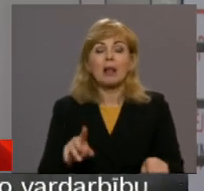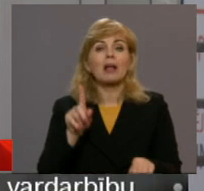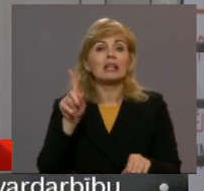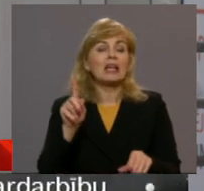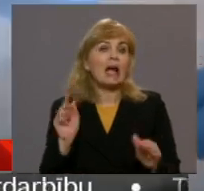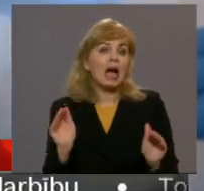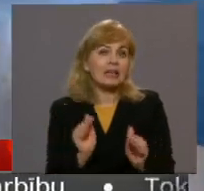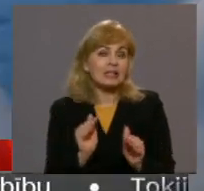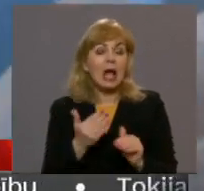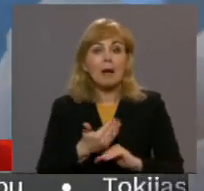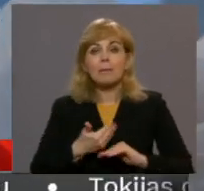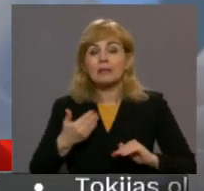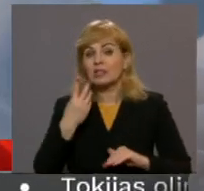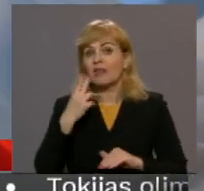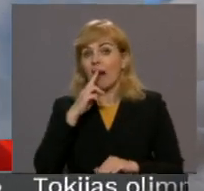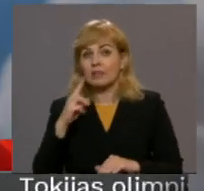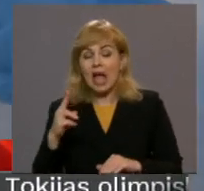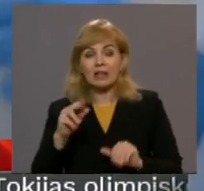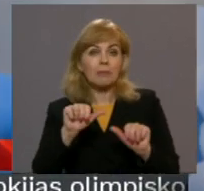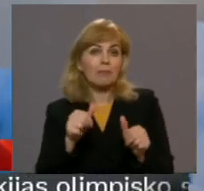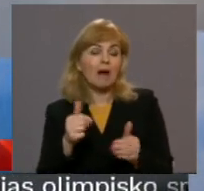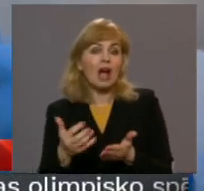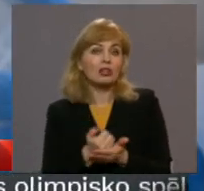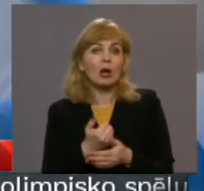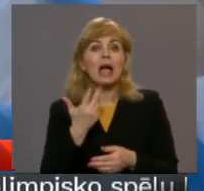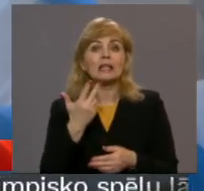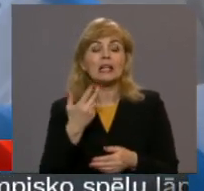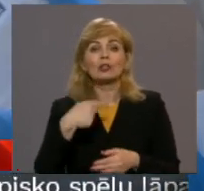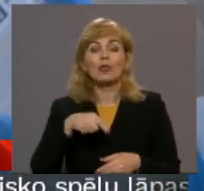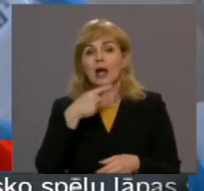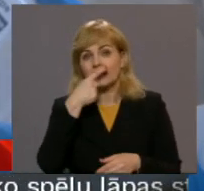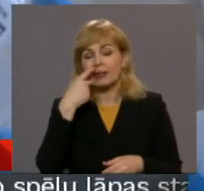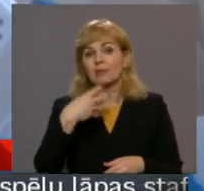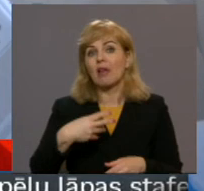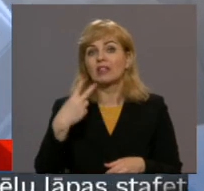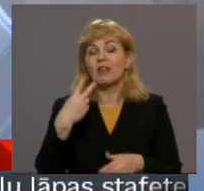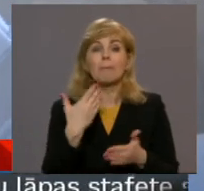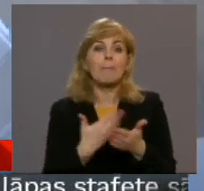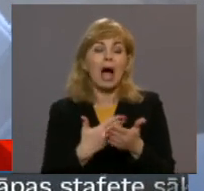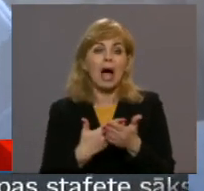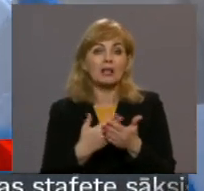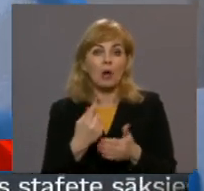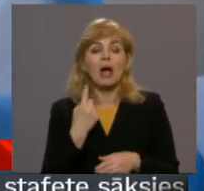lokāla. Pirms divām nedēļām šis paveids atrasts trijos no 192 paraugiem, jeb